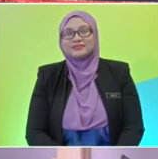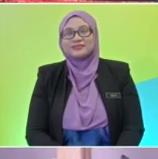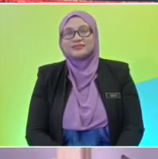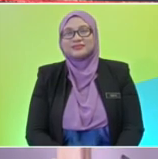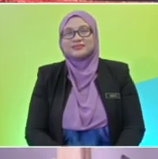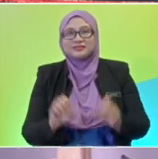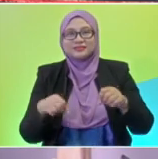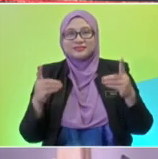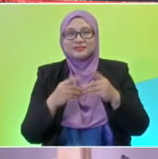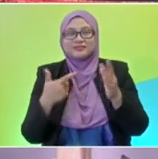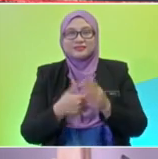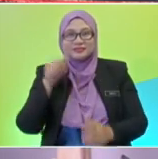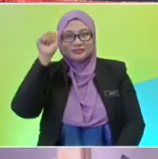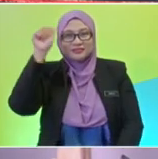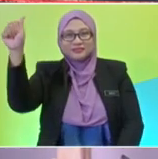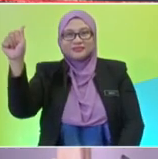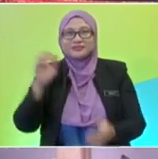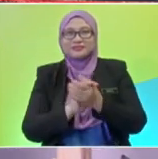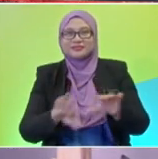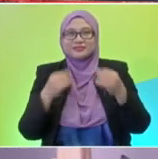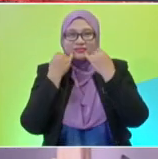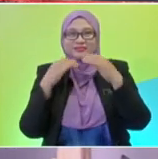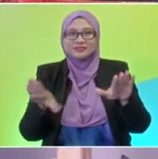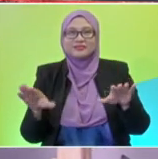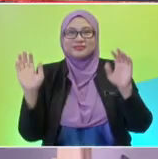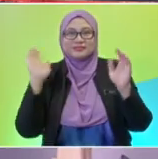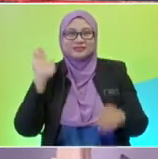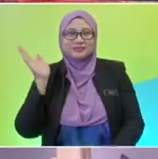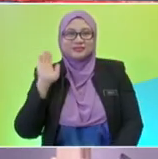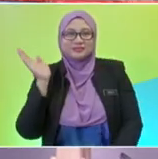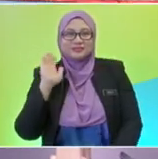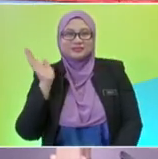itu Assalamualaikum salam sejahtera bye bye